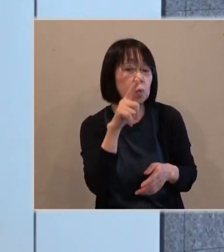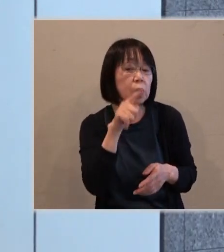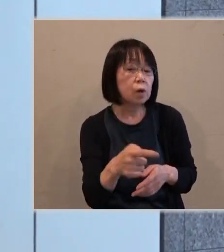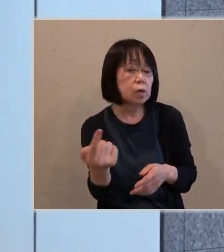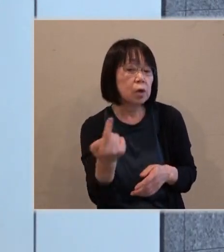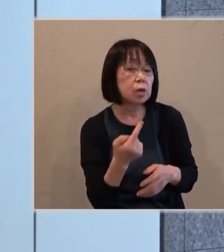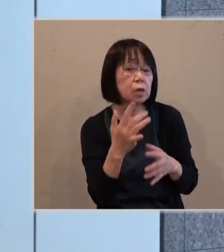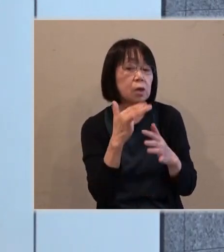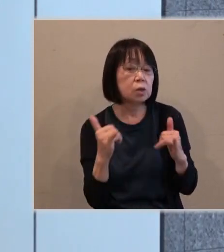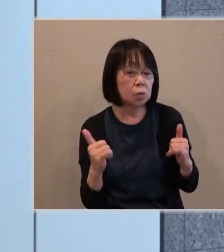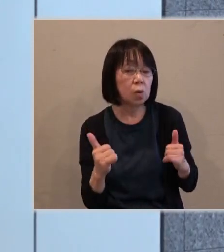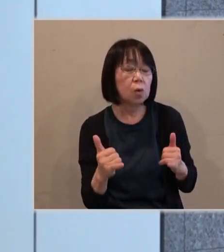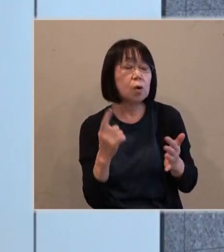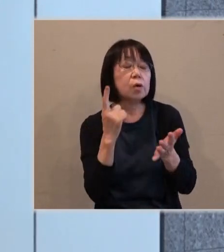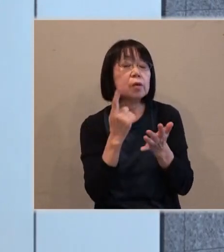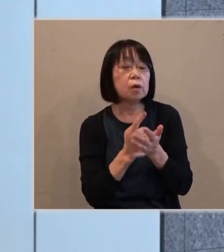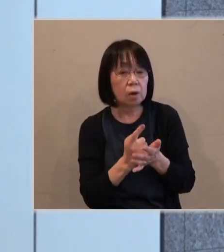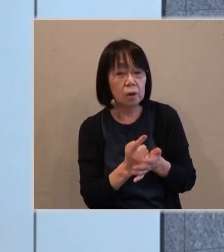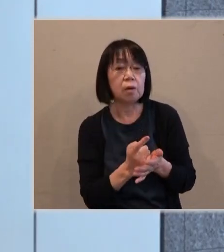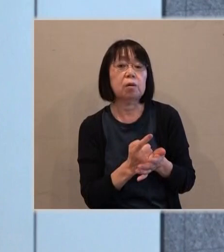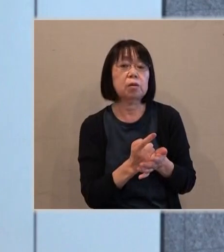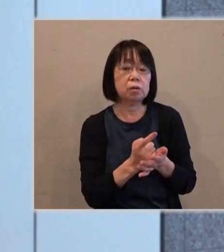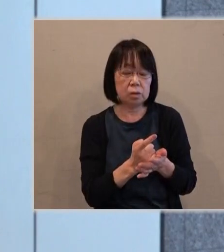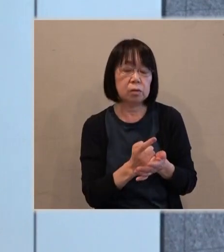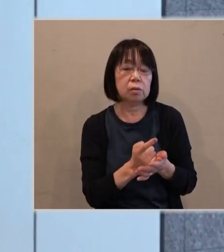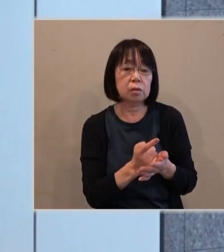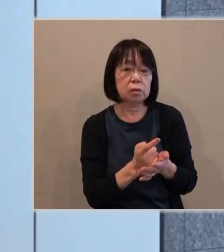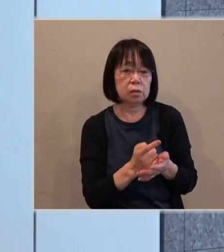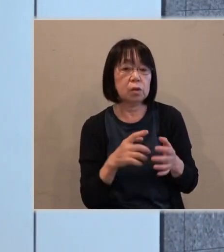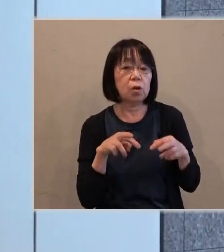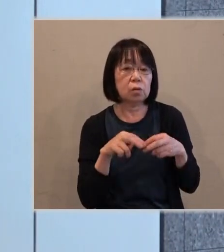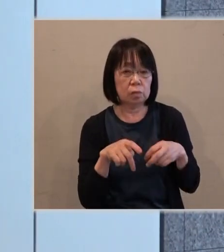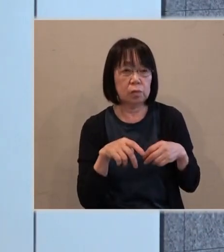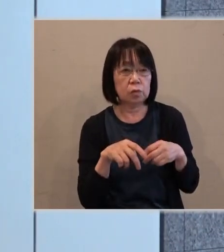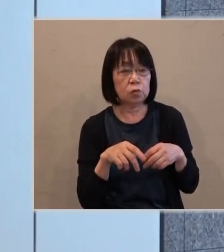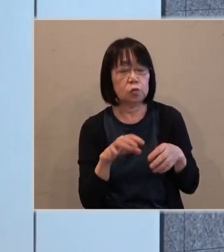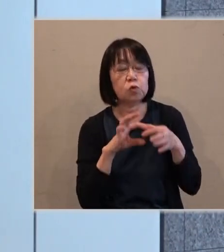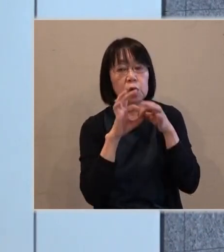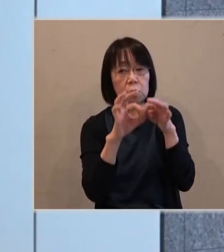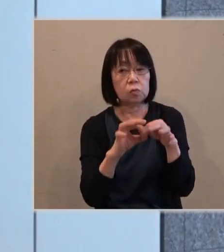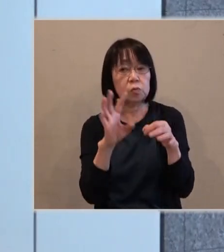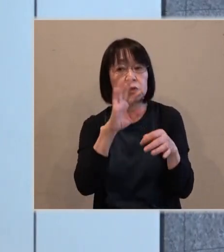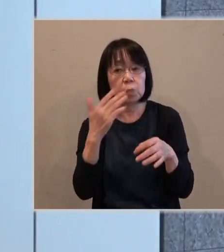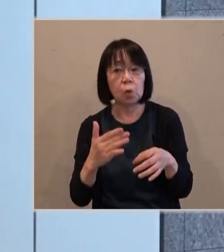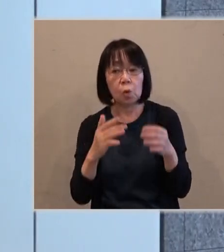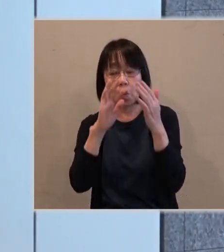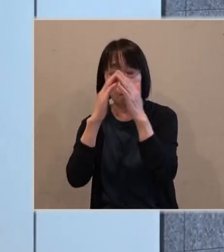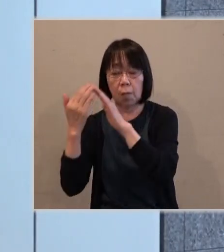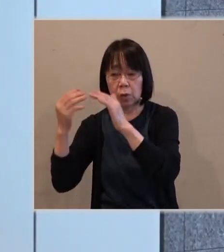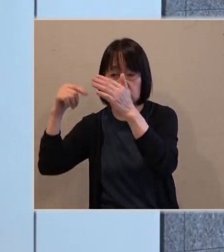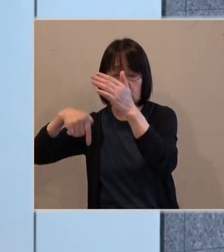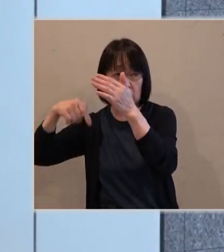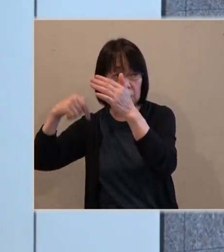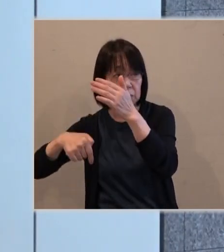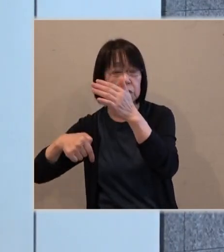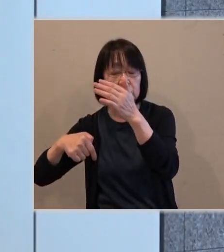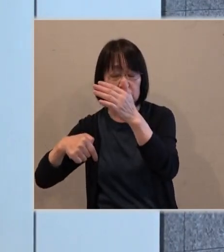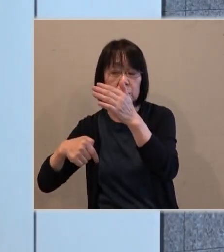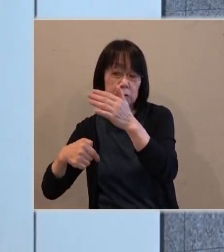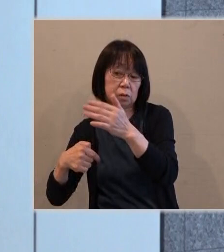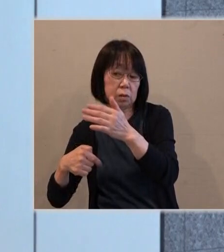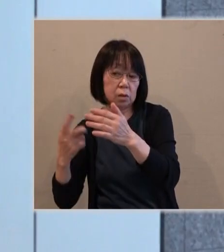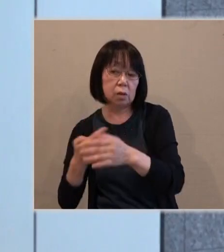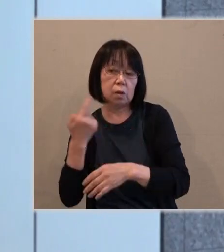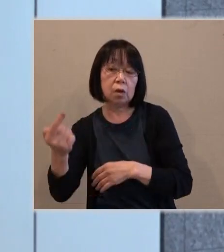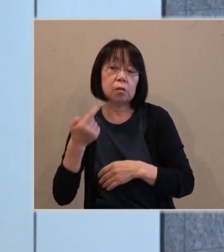まあ、すごくクローズドなあのボランティアの側面があるかなっていうふうに思うんですけど、街中に出て行ってその場でお声掛けしてボランティアをする